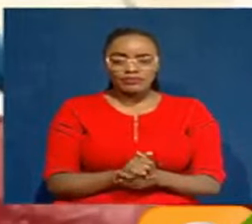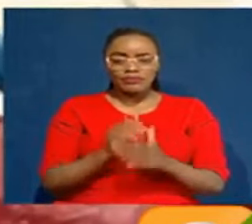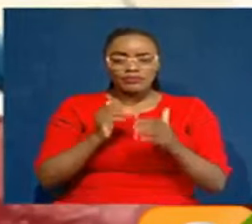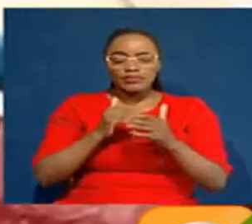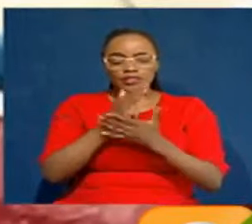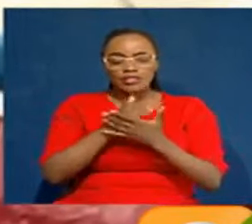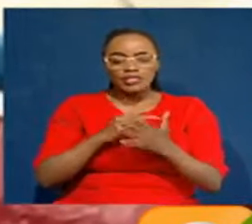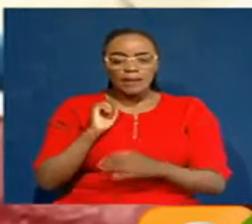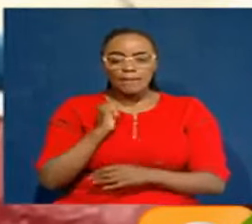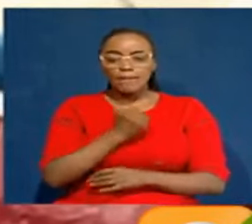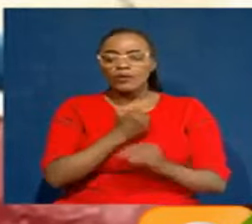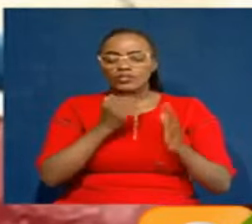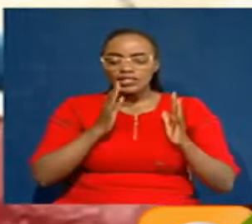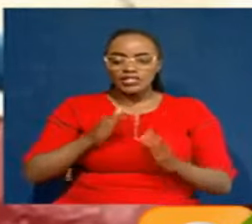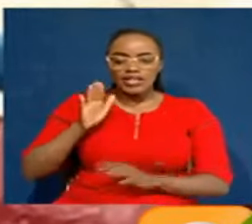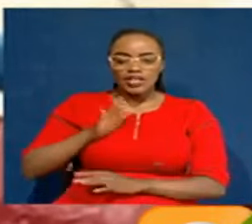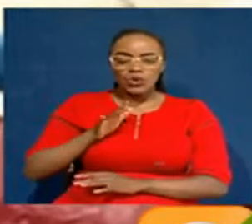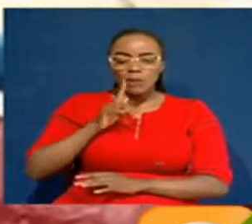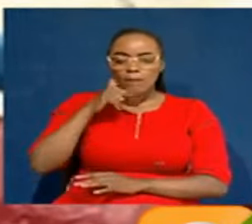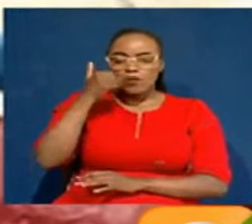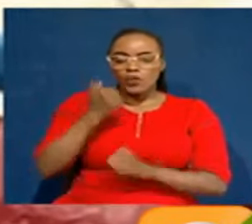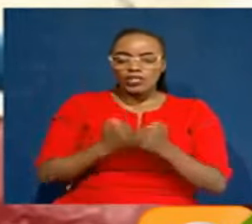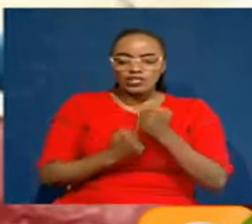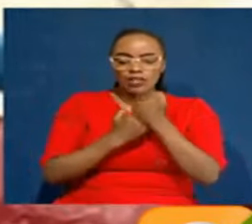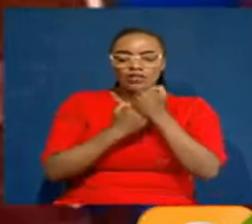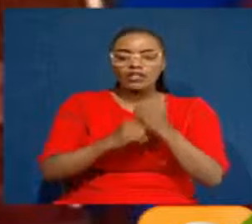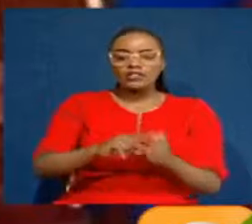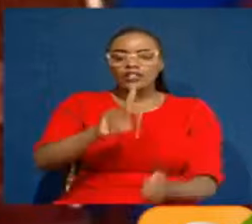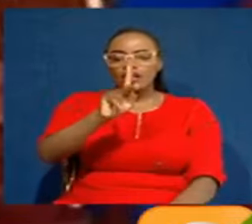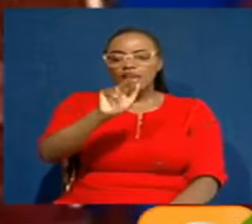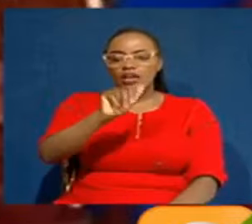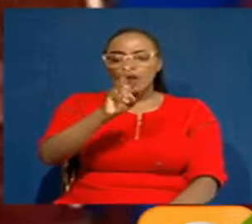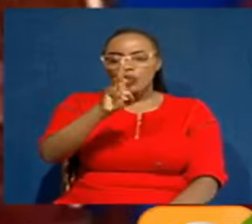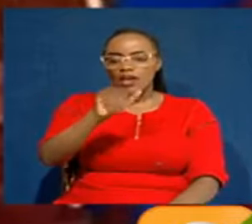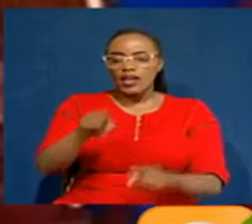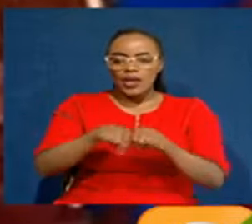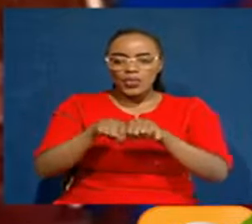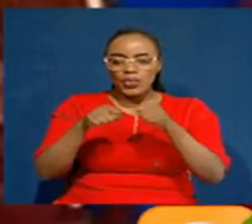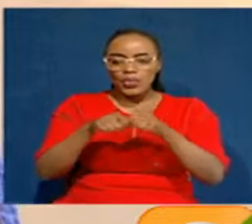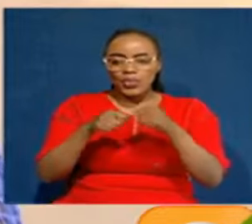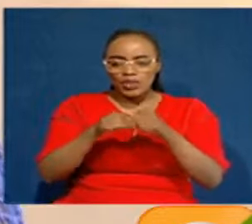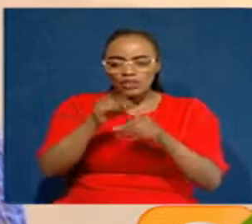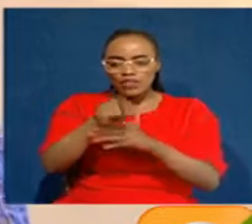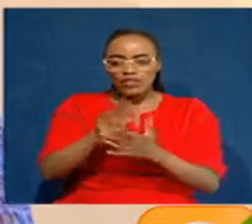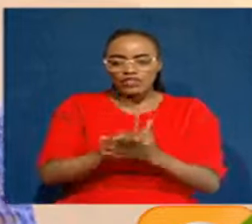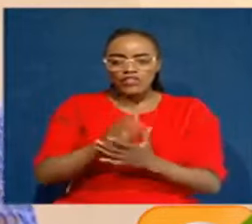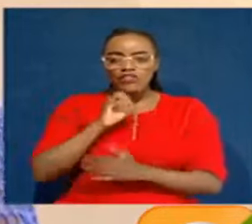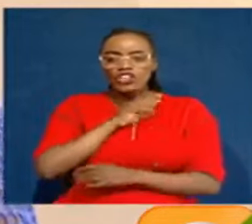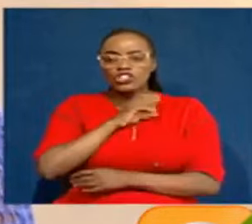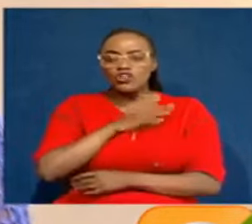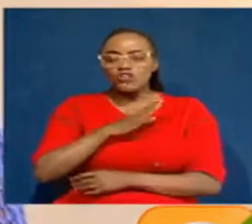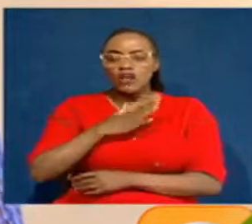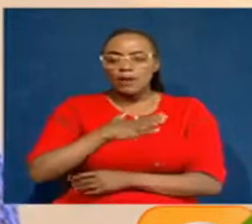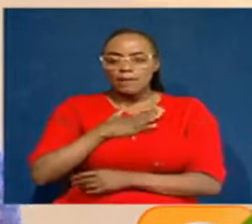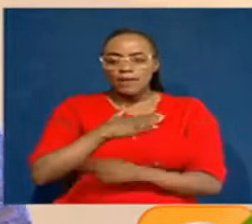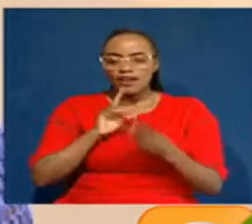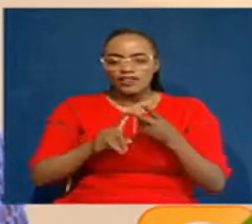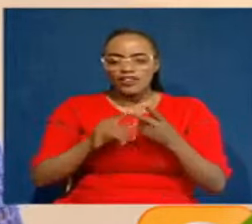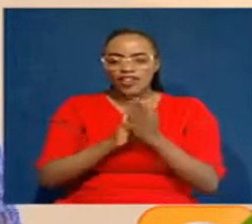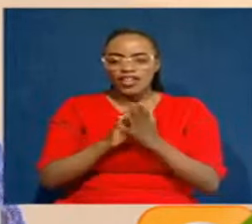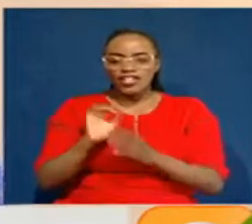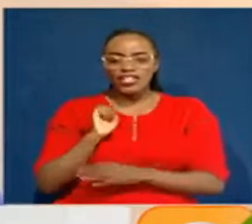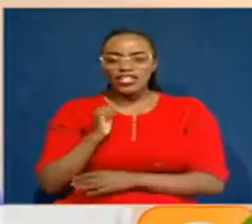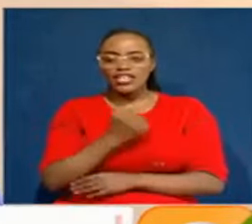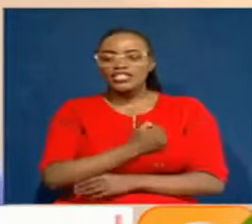Baadhi ya maseneta wa kike waliokuwa na muunga mkono Mwangaza wakivuruga shughuli. Nduru ilikuwa yangu na